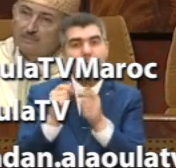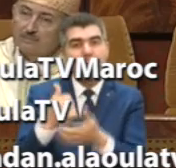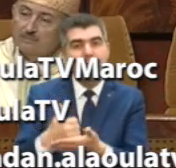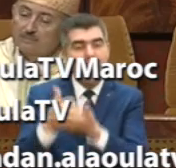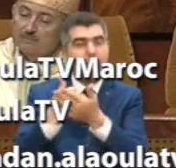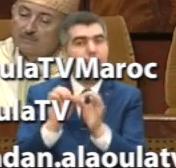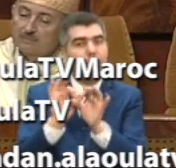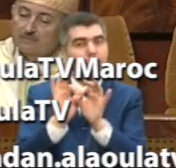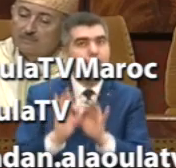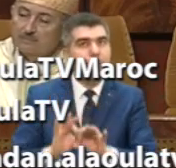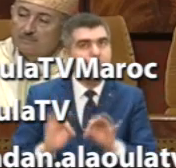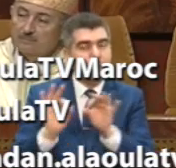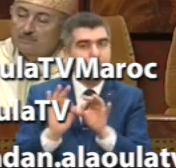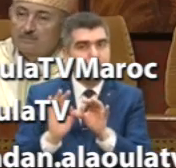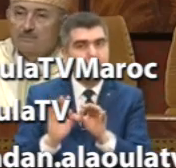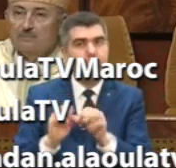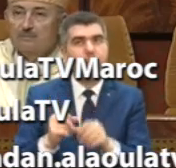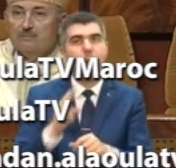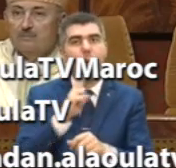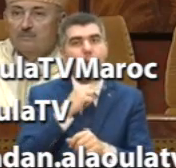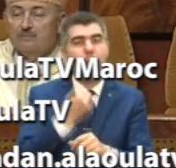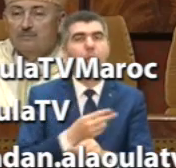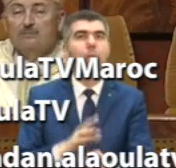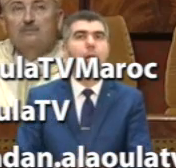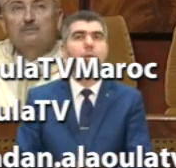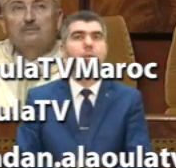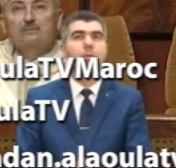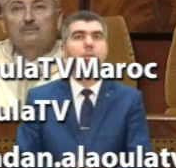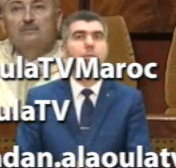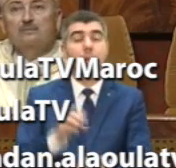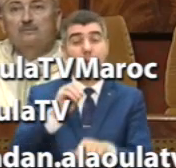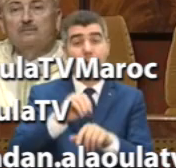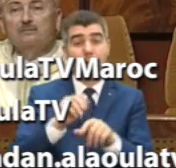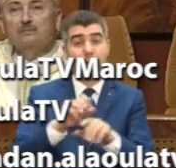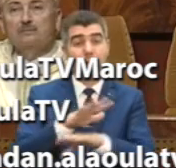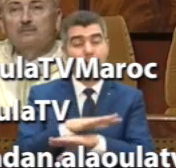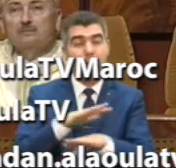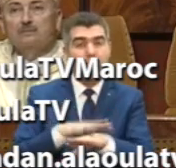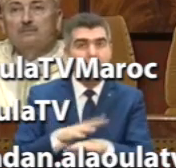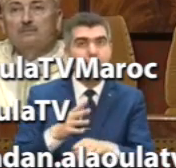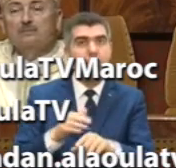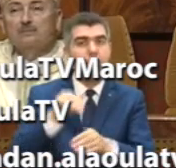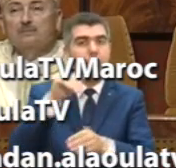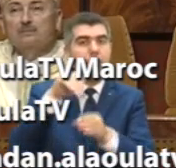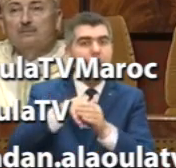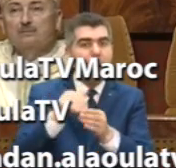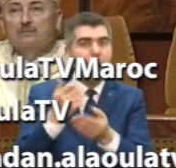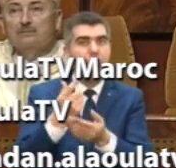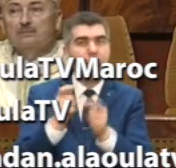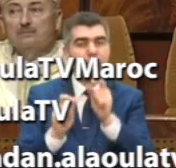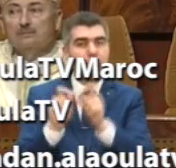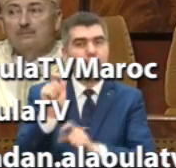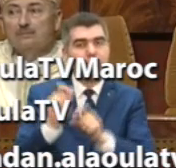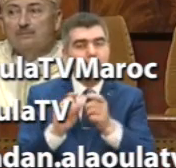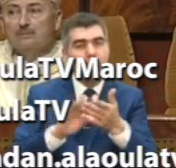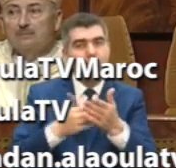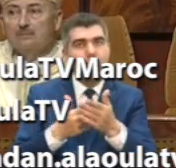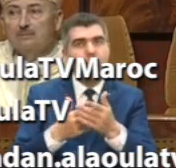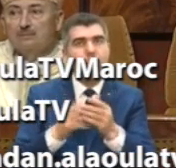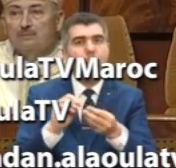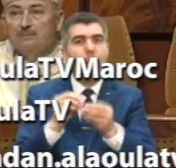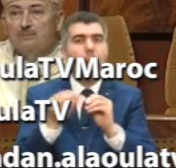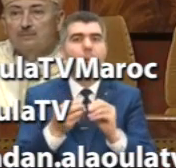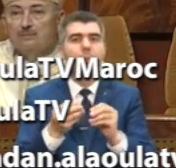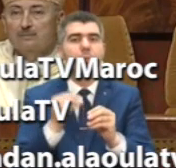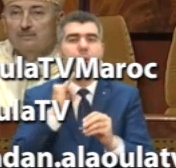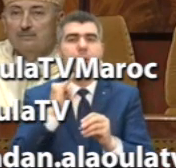عنديش الامتيازات من عند الدولة، لا لا لا لا السلطة المحلية، لا احنا كمنتخبين على المستوى المحلي، حتى كل شيء تيشتكي.